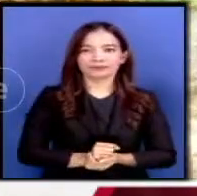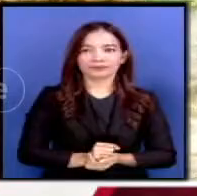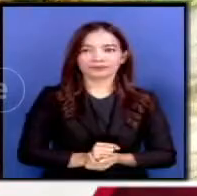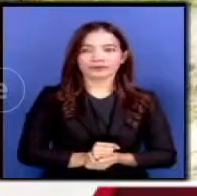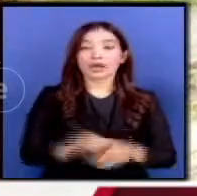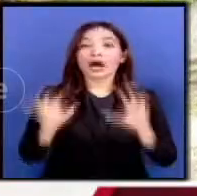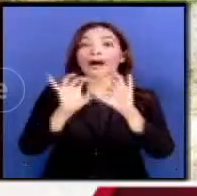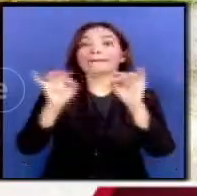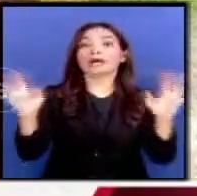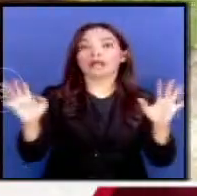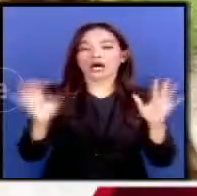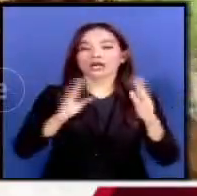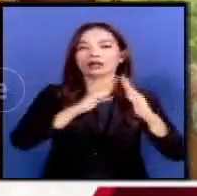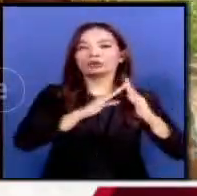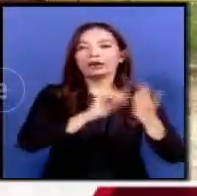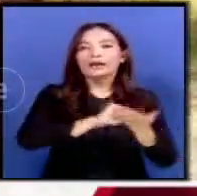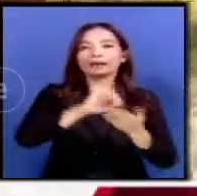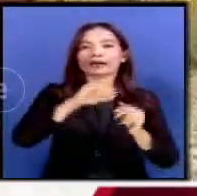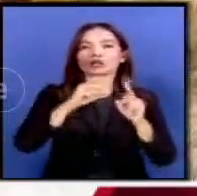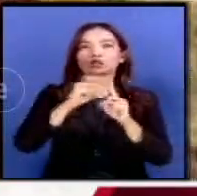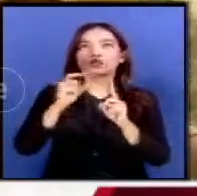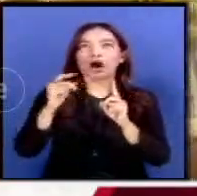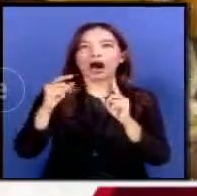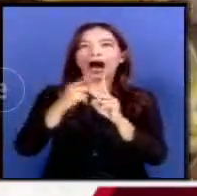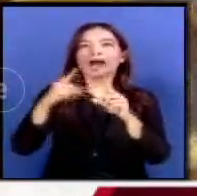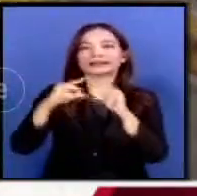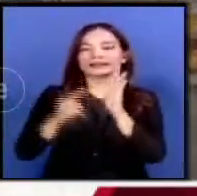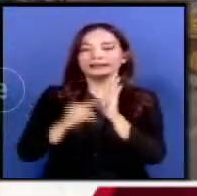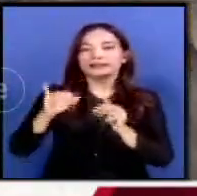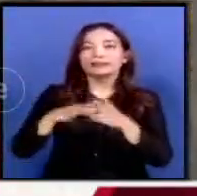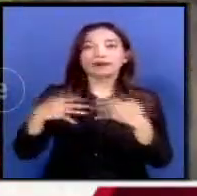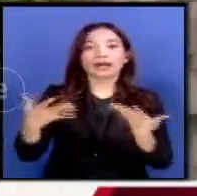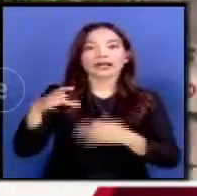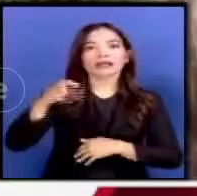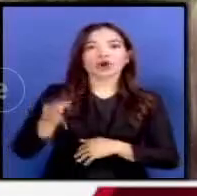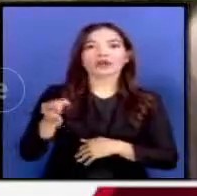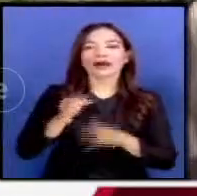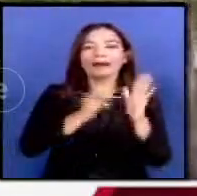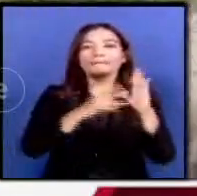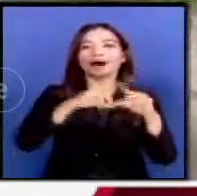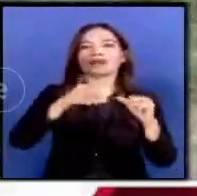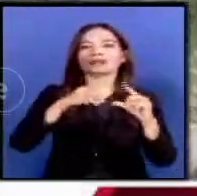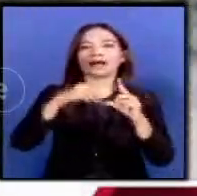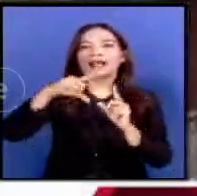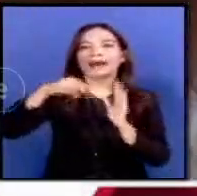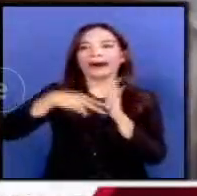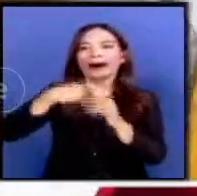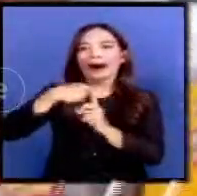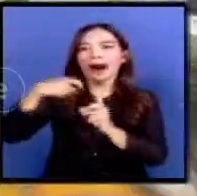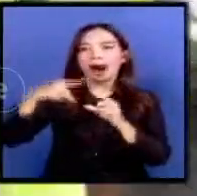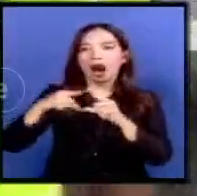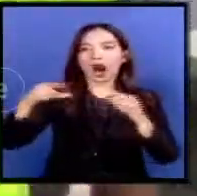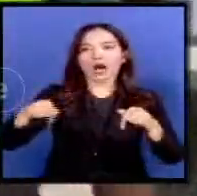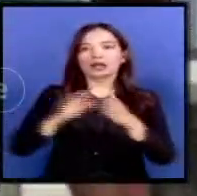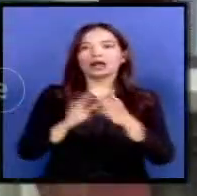Kondisi berbeda didapati di kediaman Juhani di Desa Batu Jaya, Cigasong, Majalengka. Abah Juhani ternyata sudah lama